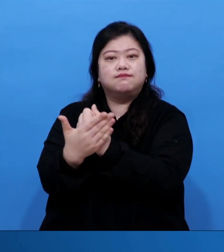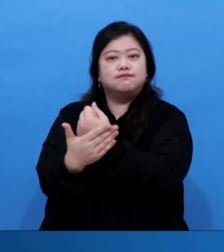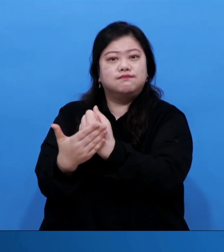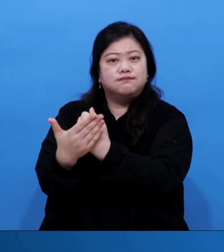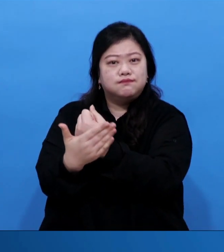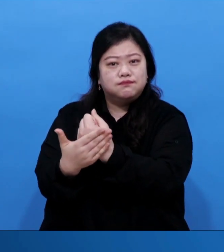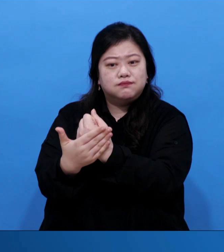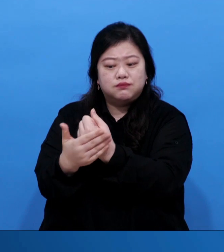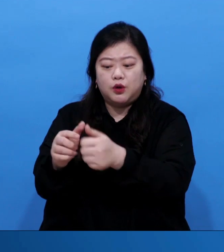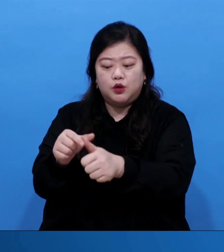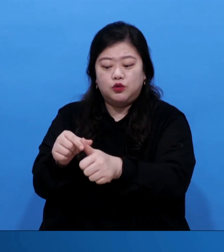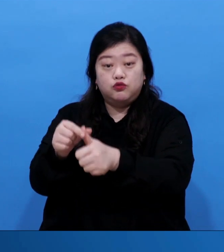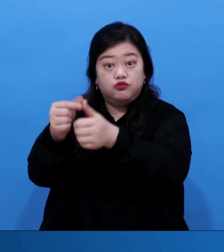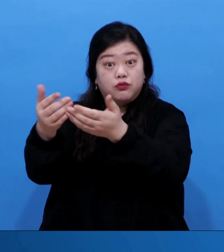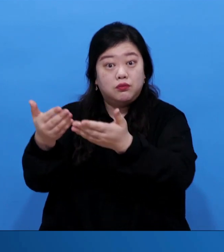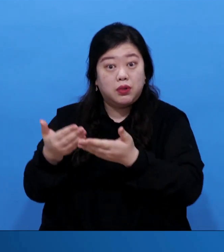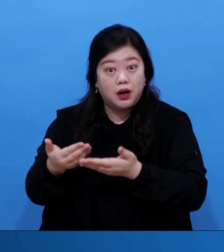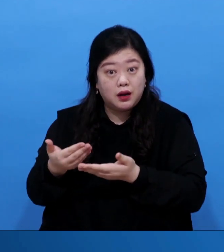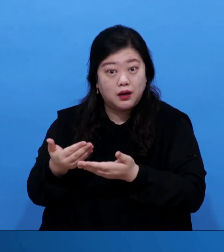과거,